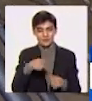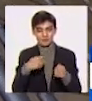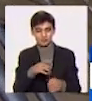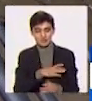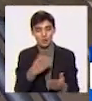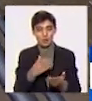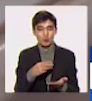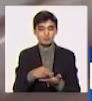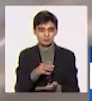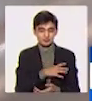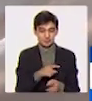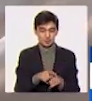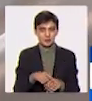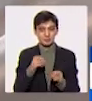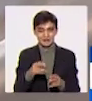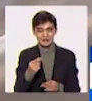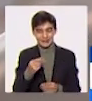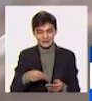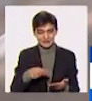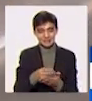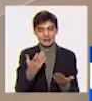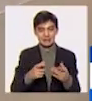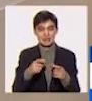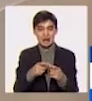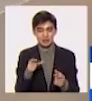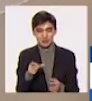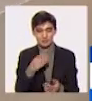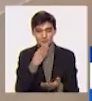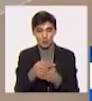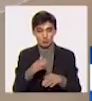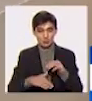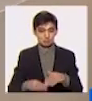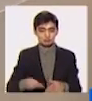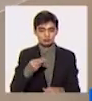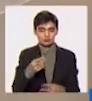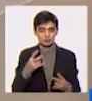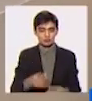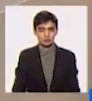түрін таңдаса да дүкеншіге ақшаны болмаса картаны өз қолымен беруі тиіс.